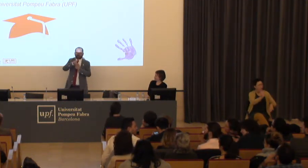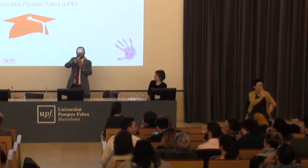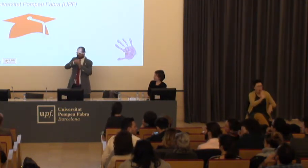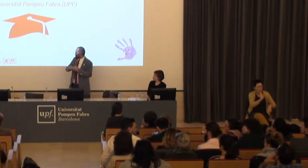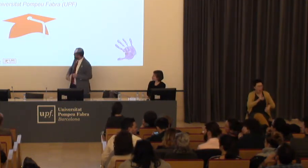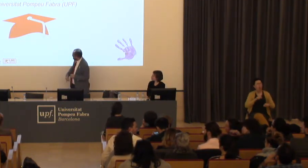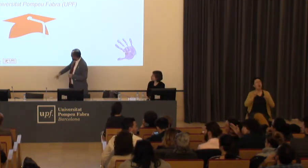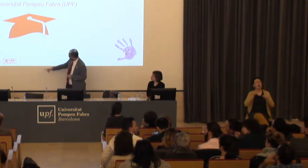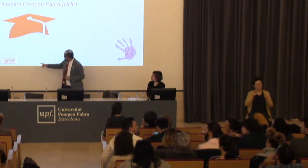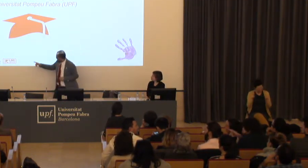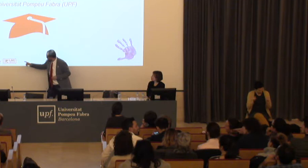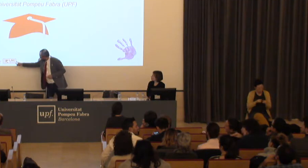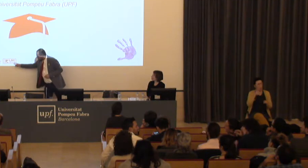Però